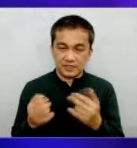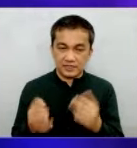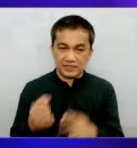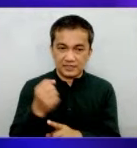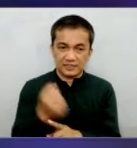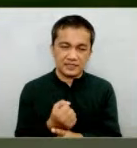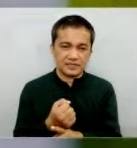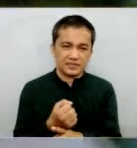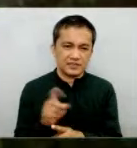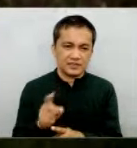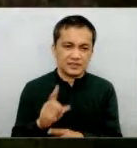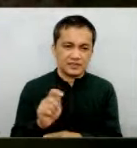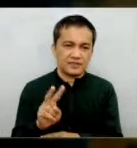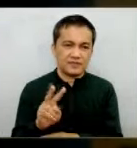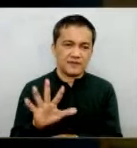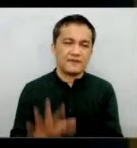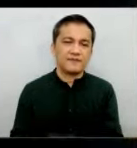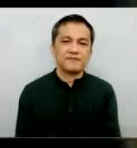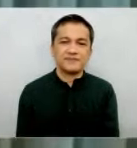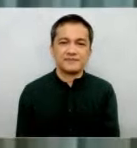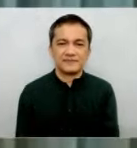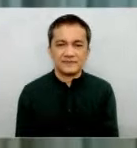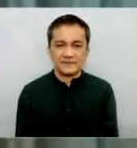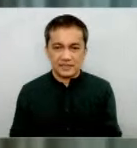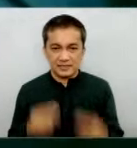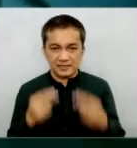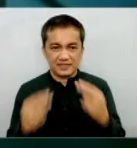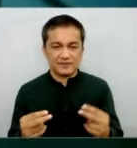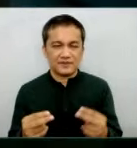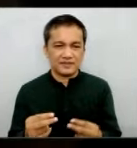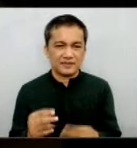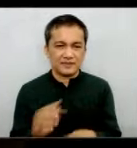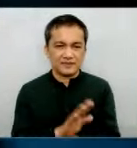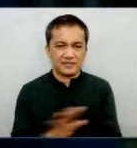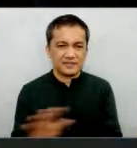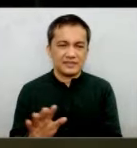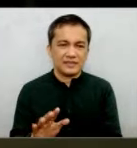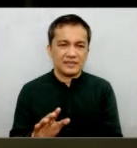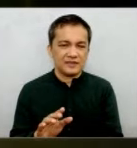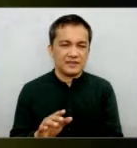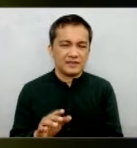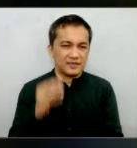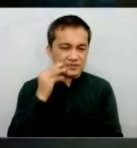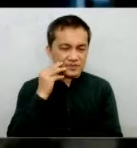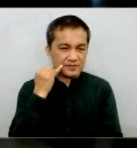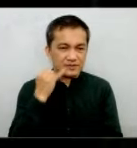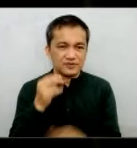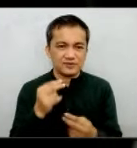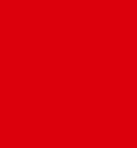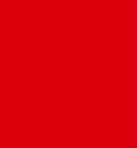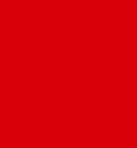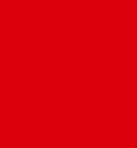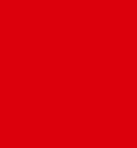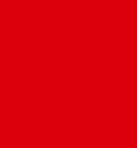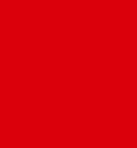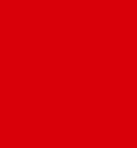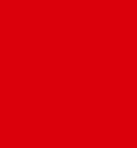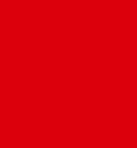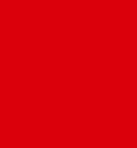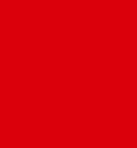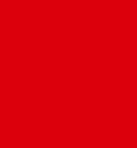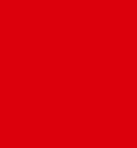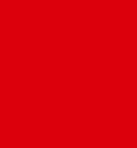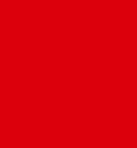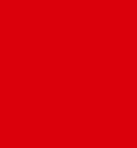sa TV5. Nagbabalita mula sa Frontline. MJ Marfori, News 5.